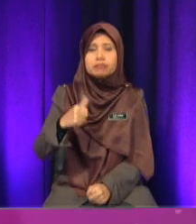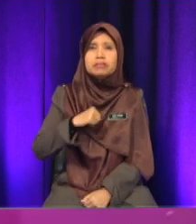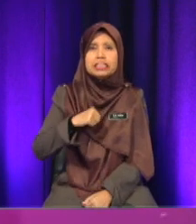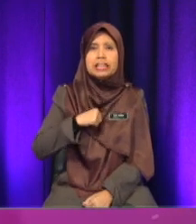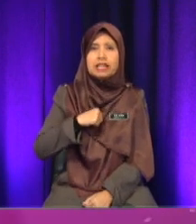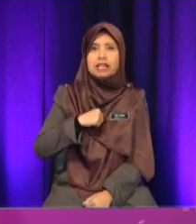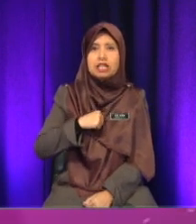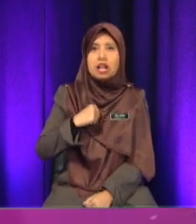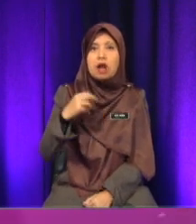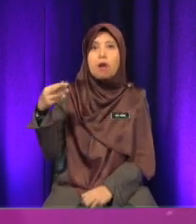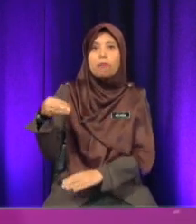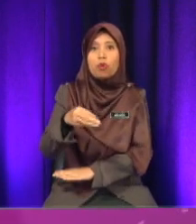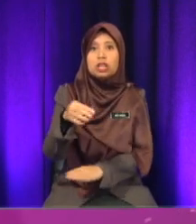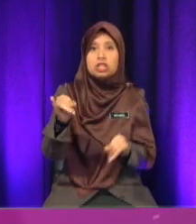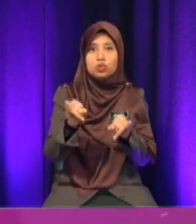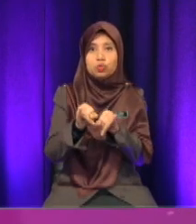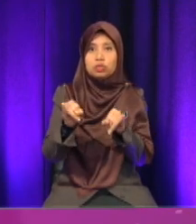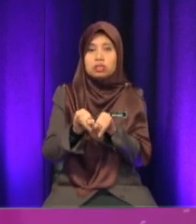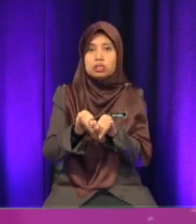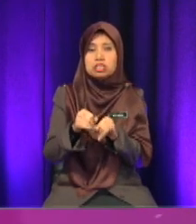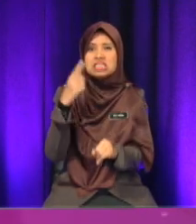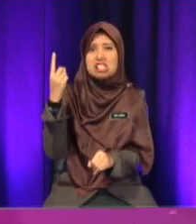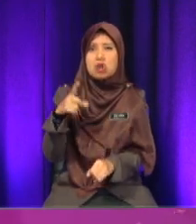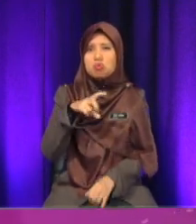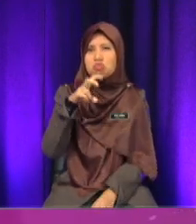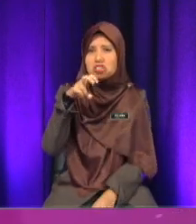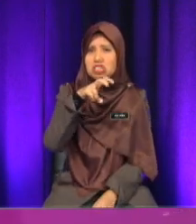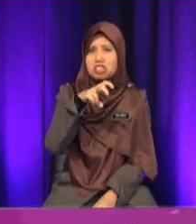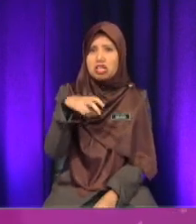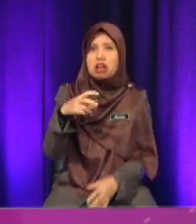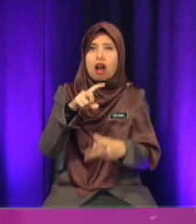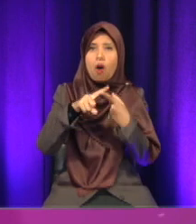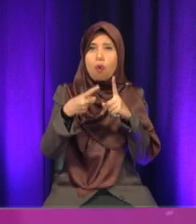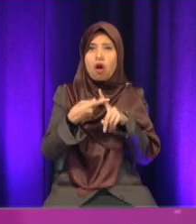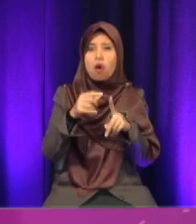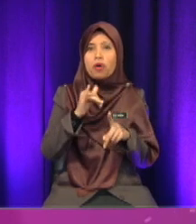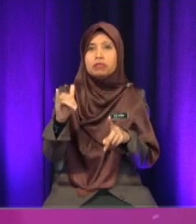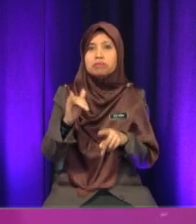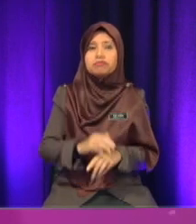boleh juga selalu mengejek para srupe kawan-kawannya